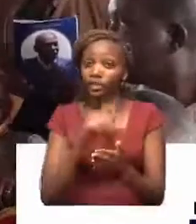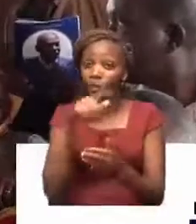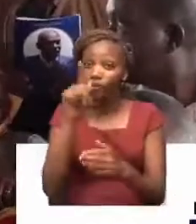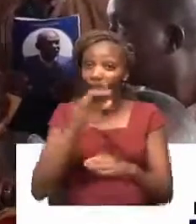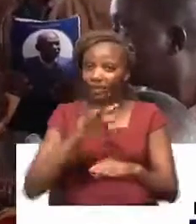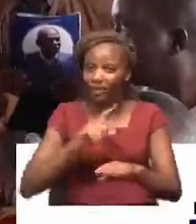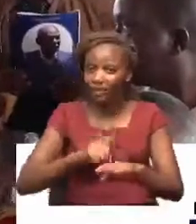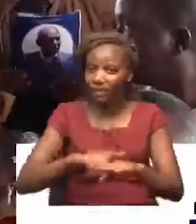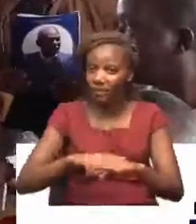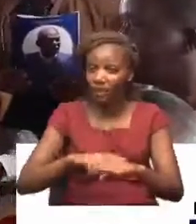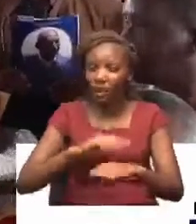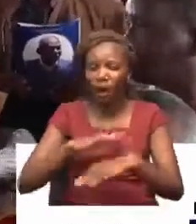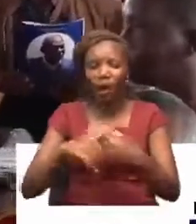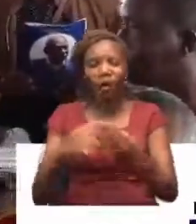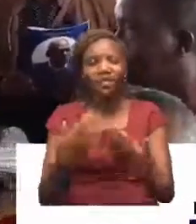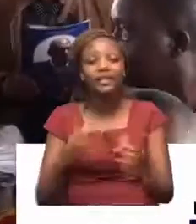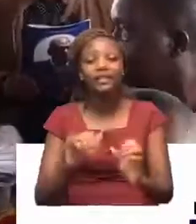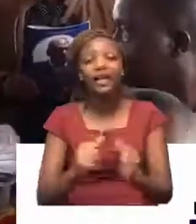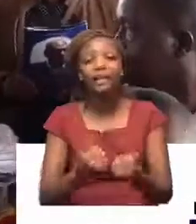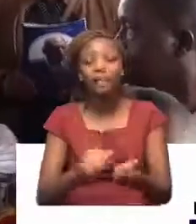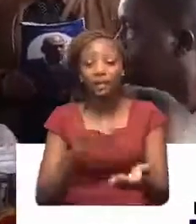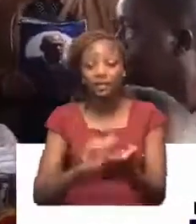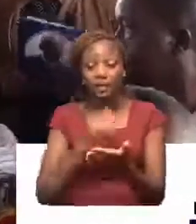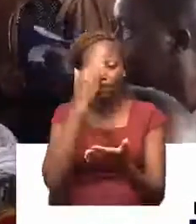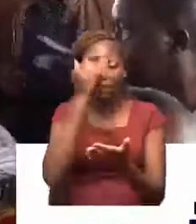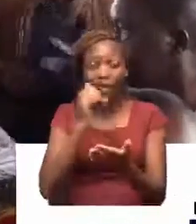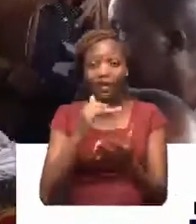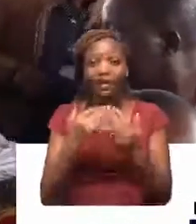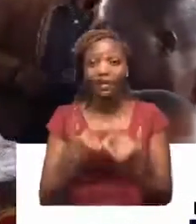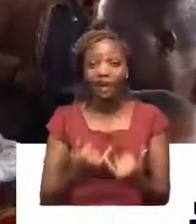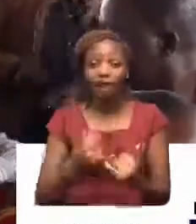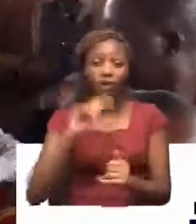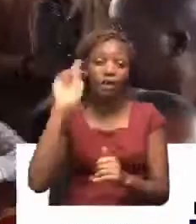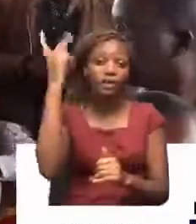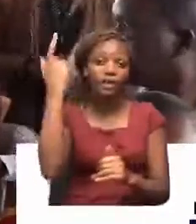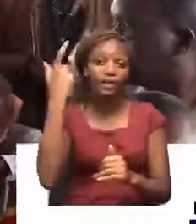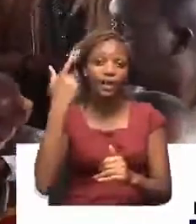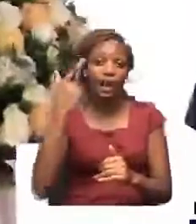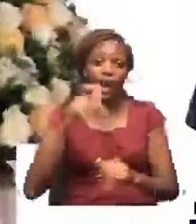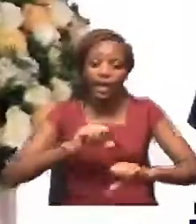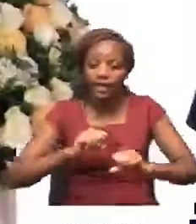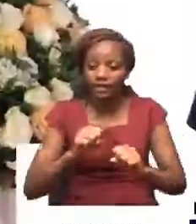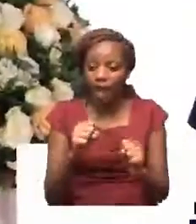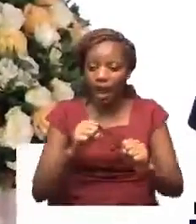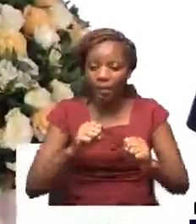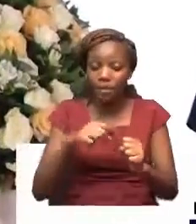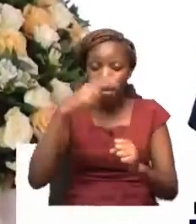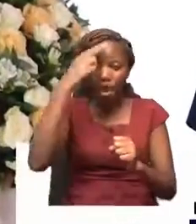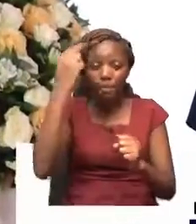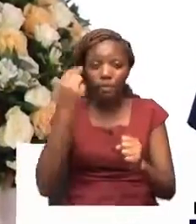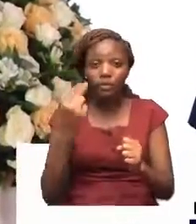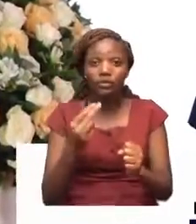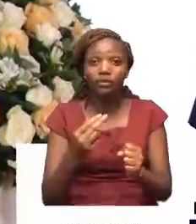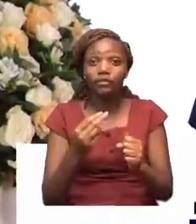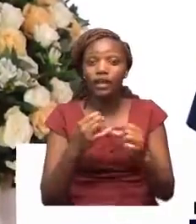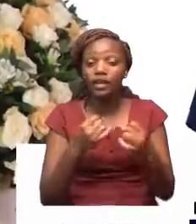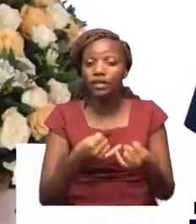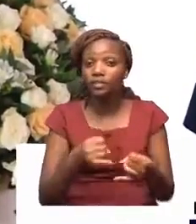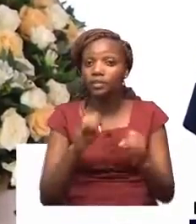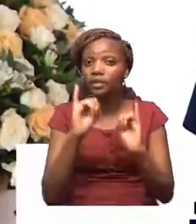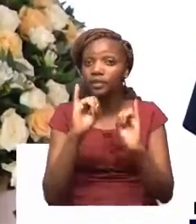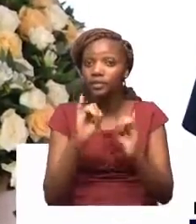mengi yalipiganiwa na ndiposa sasa Kenya inajivunia demokrasia. The only other giant from